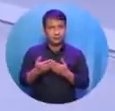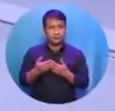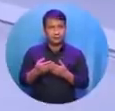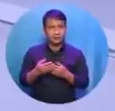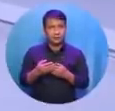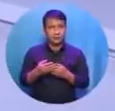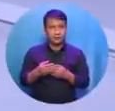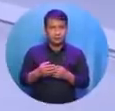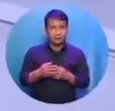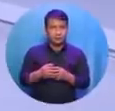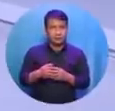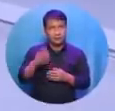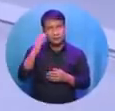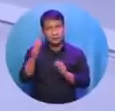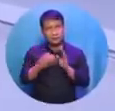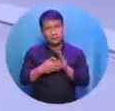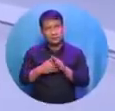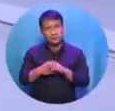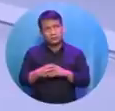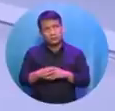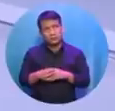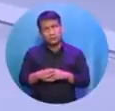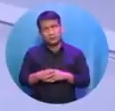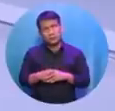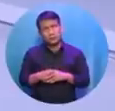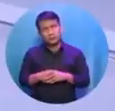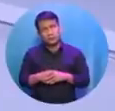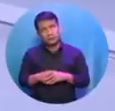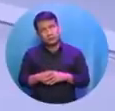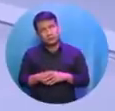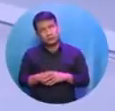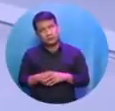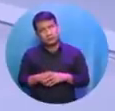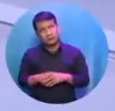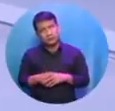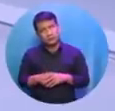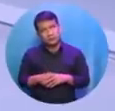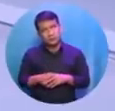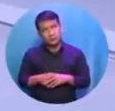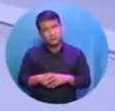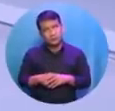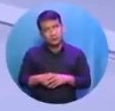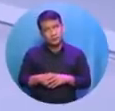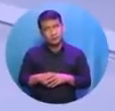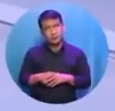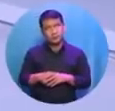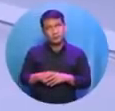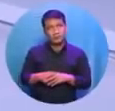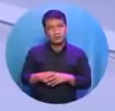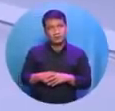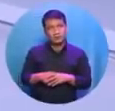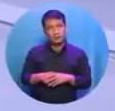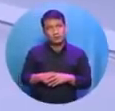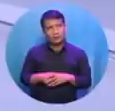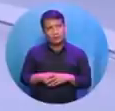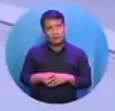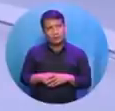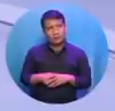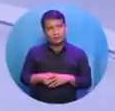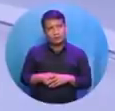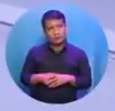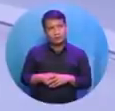Ayan, sa picture. Nakita ba natin picture? Pakita natin picture, di ba dito? Ayan, okay. Okay, sampai